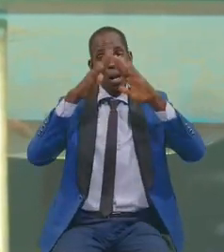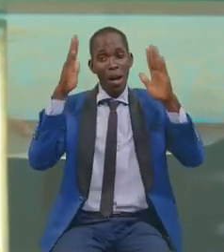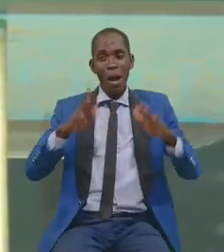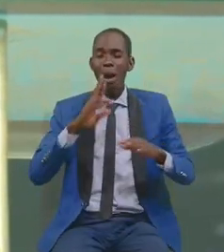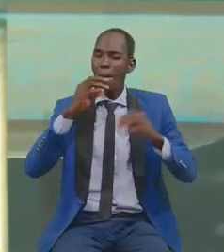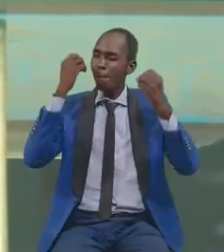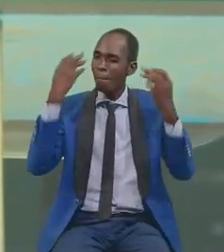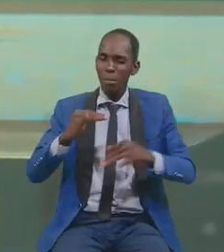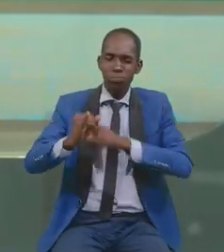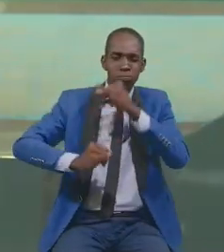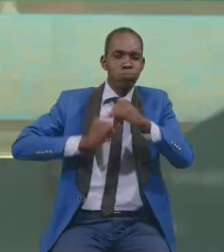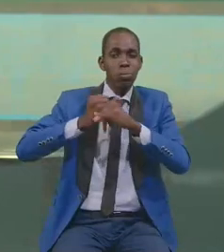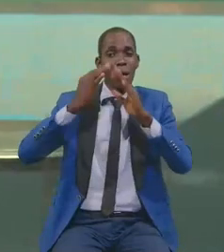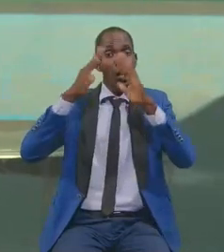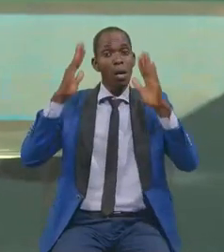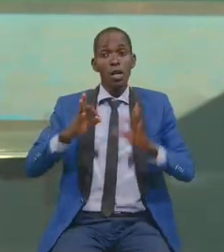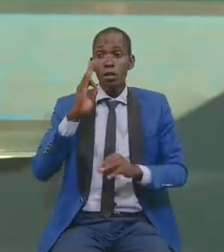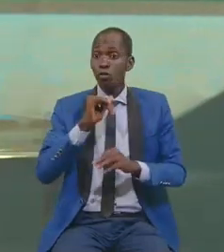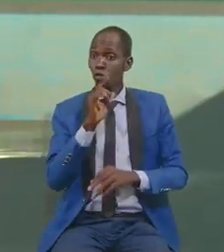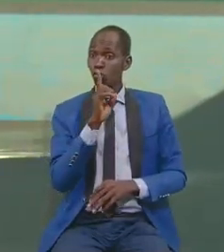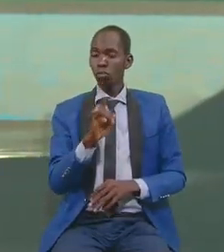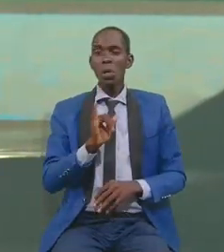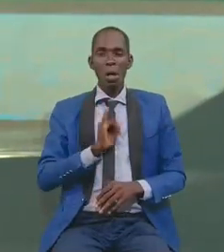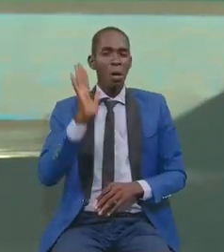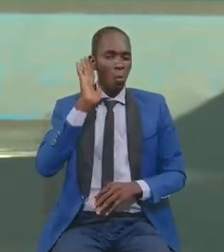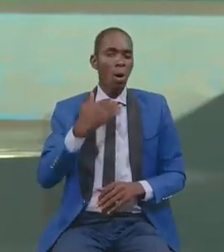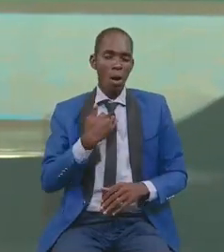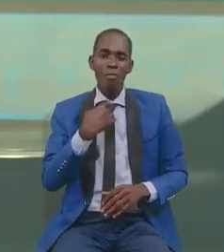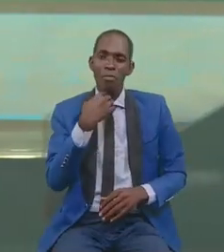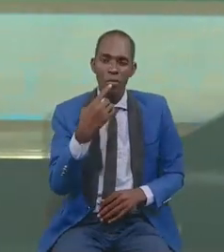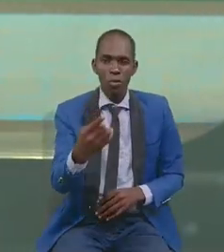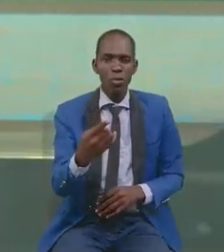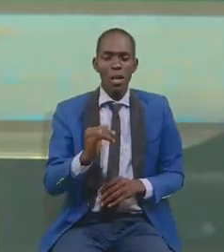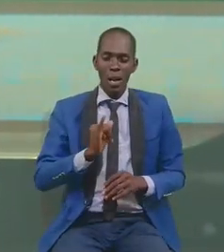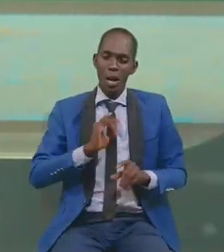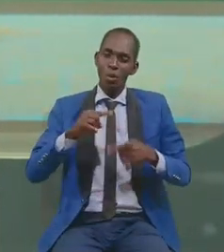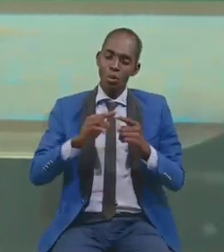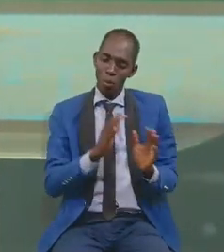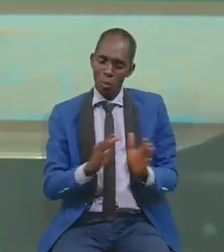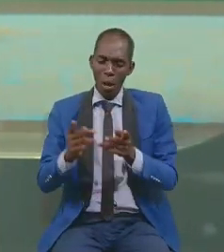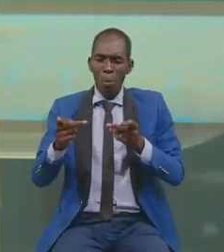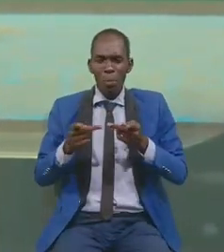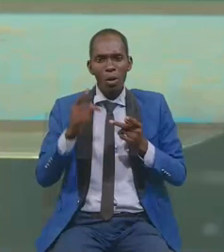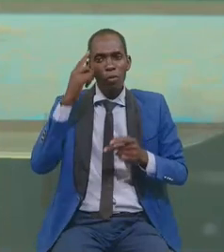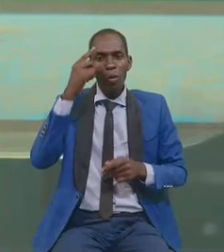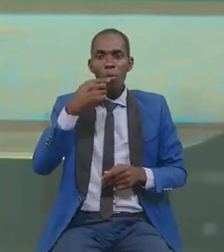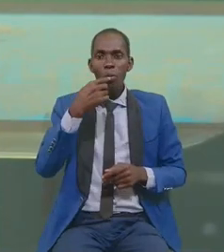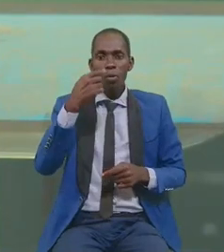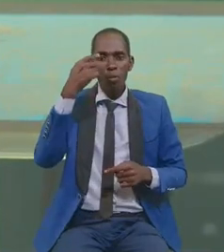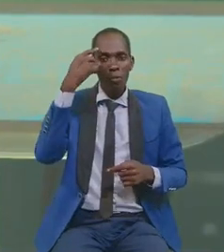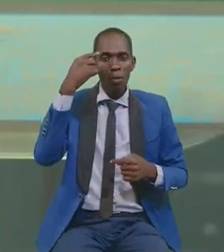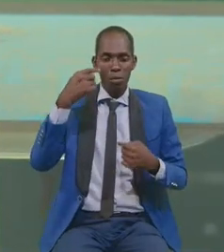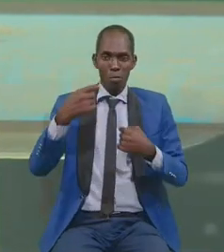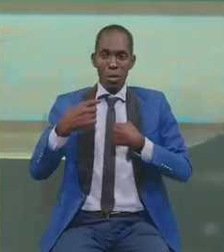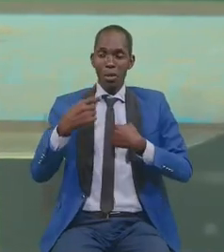pas, je vous l'aurais dit. Je vais vous préparer une place. Pour qui? Pour toi. Et que lorsque je m'en serai allé et que je vous